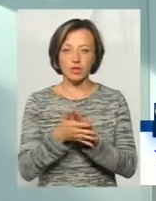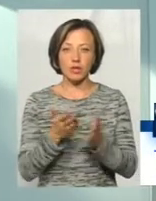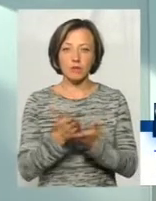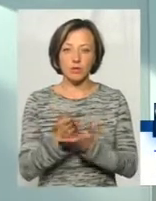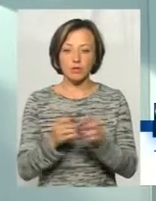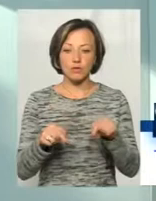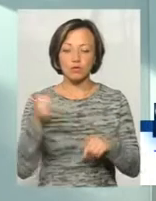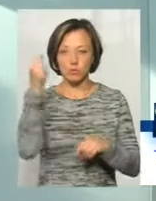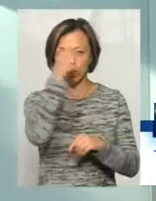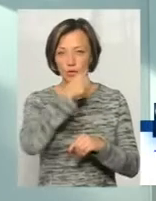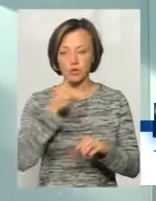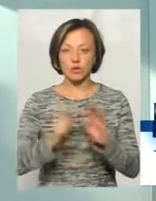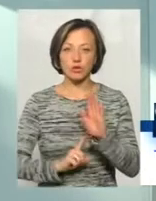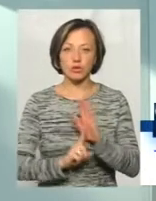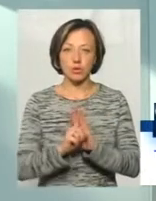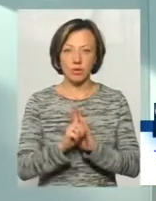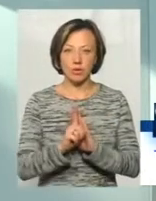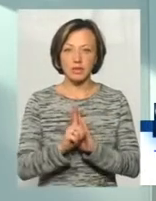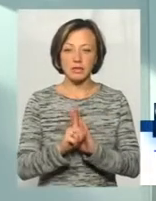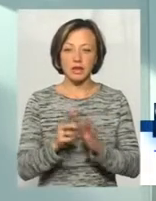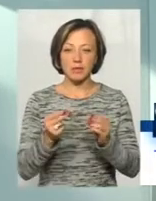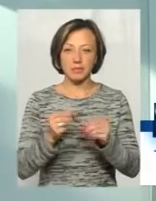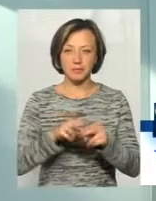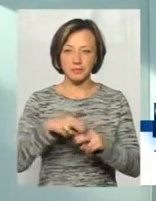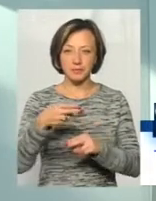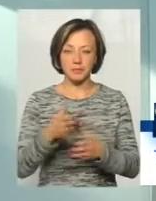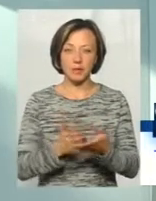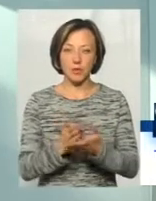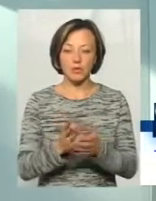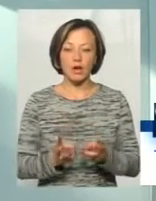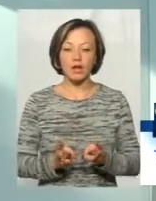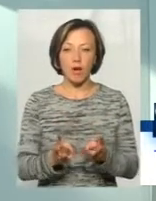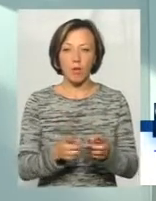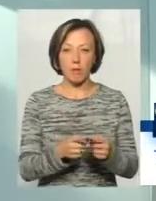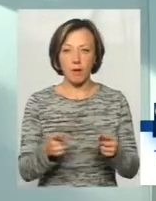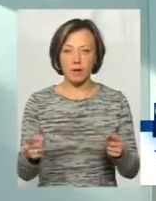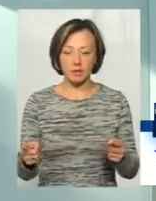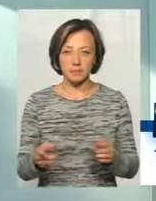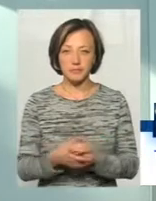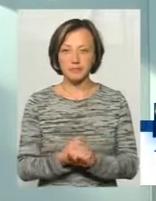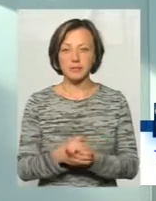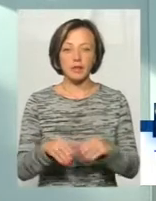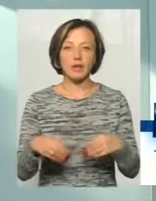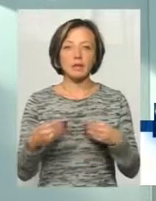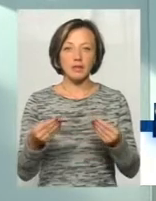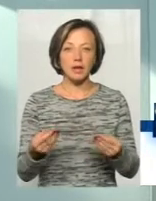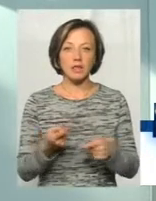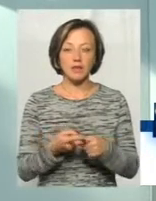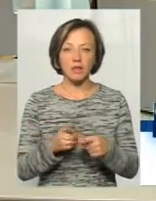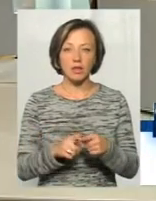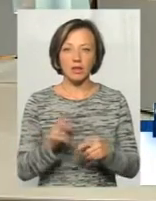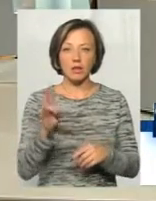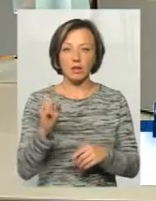році, ще раз повторюся, започаткована монетизація послуги на опалення. Надається вона на